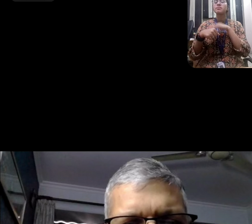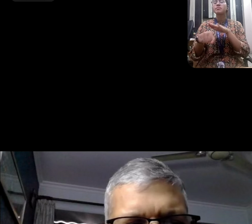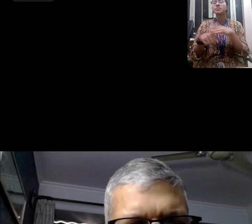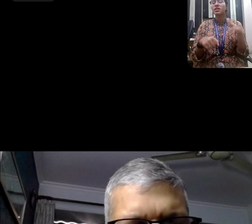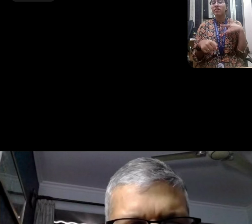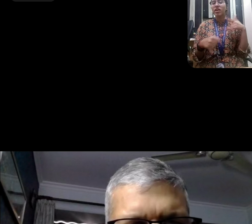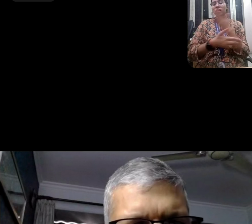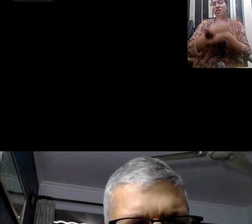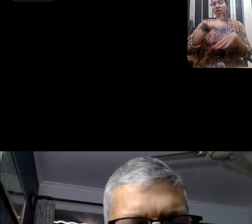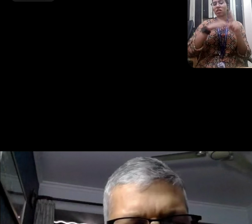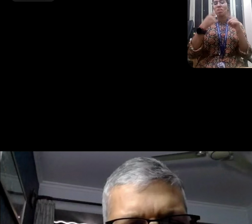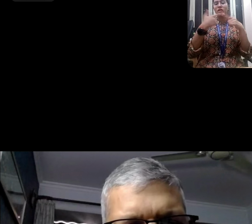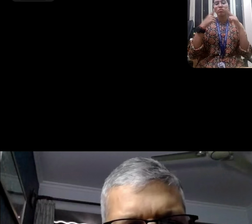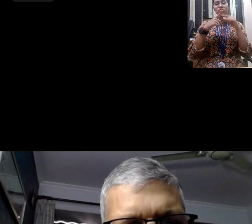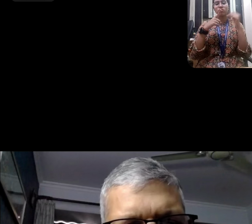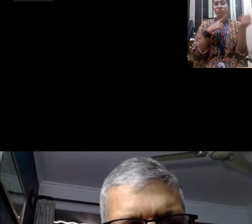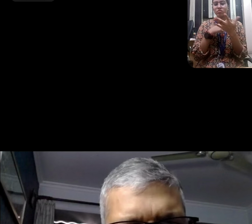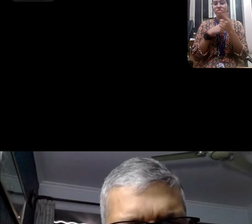बोलना चाहेंगी और सार्थक के बारे में?